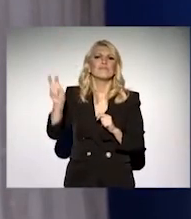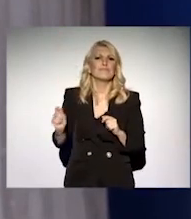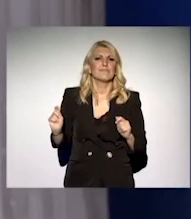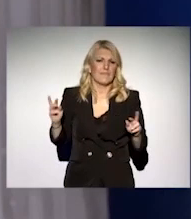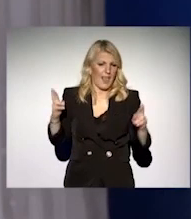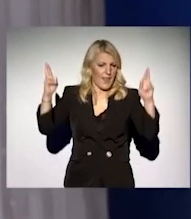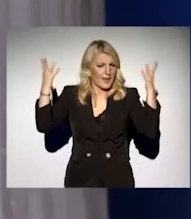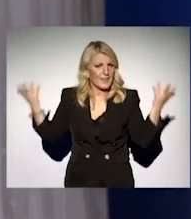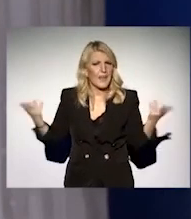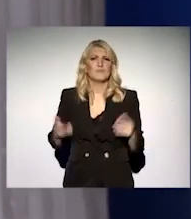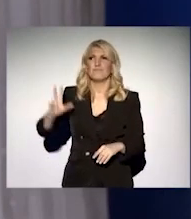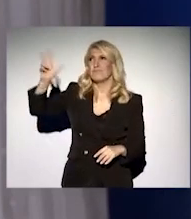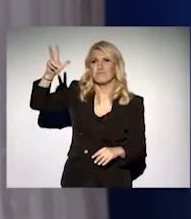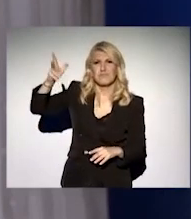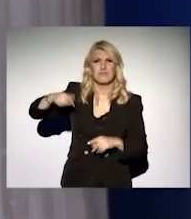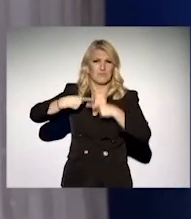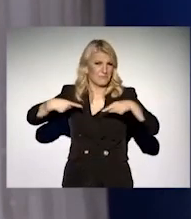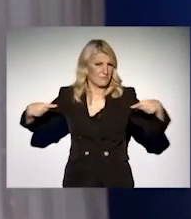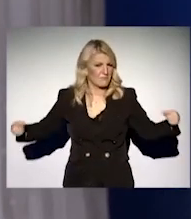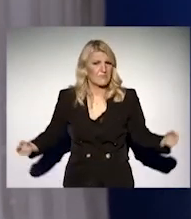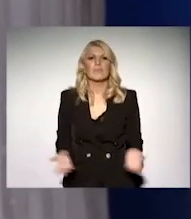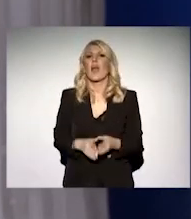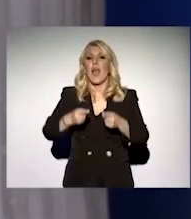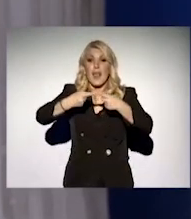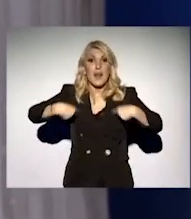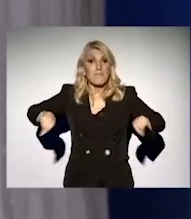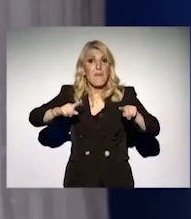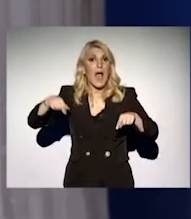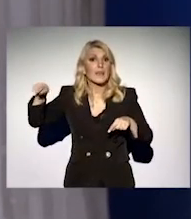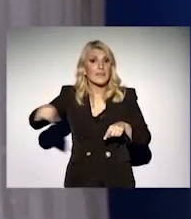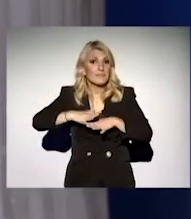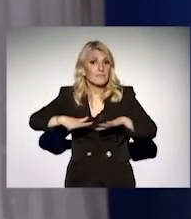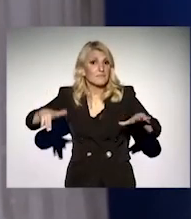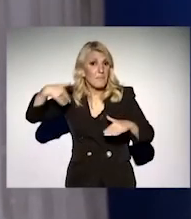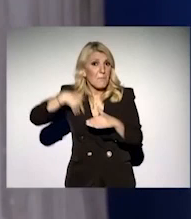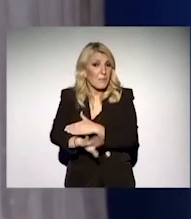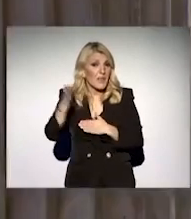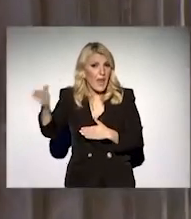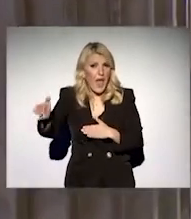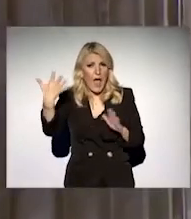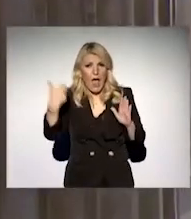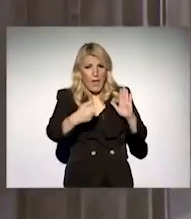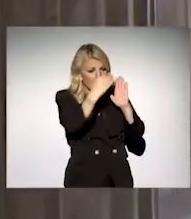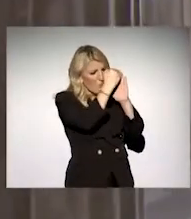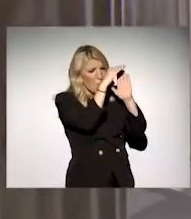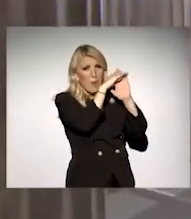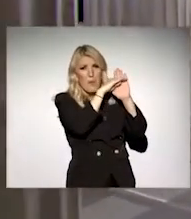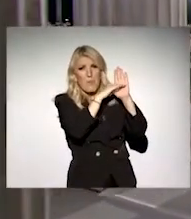στον κύριο Τάκη, στον κύριο Στάφη, στον Παναγιώτη Στάφη,